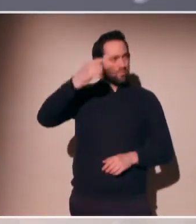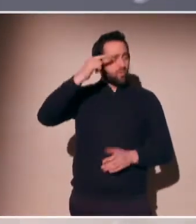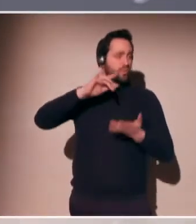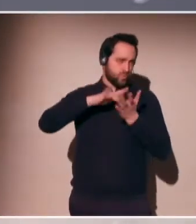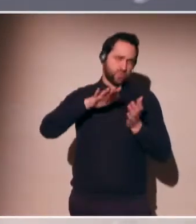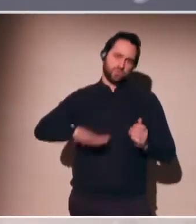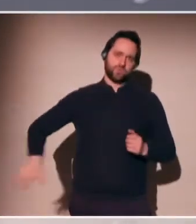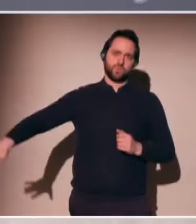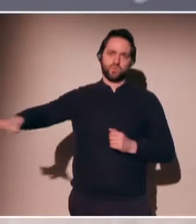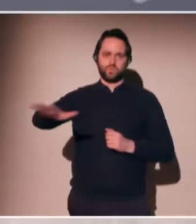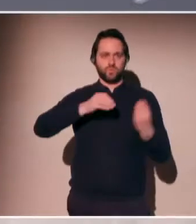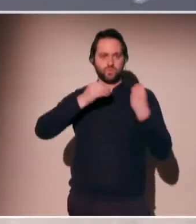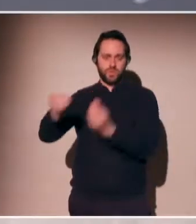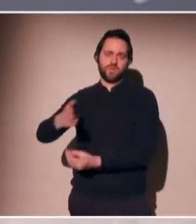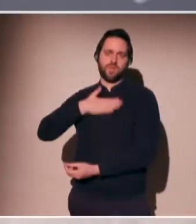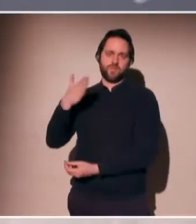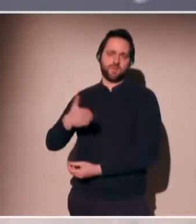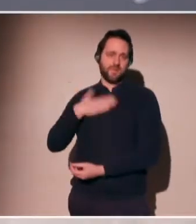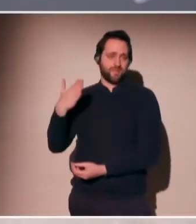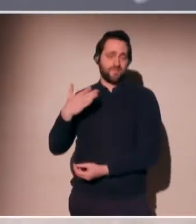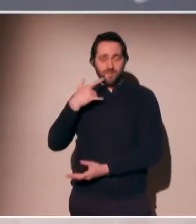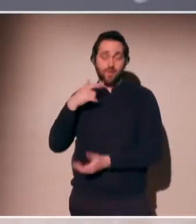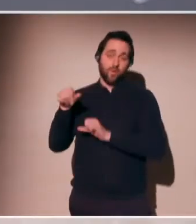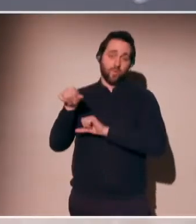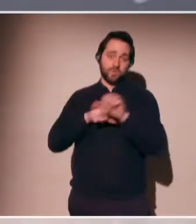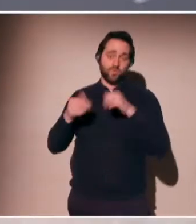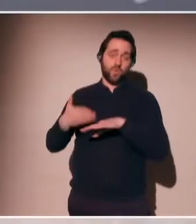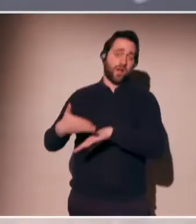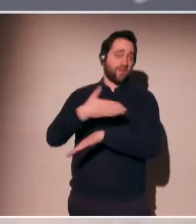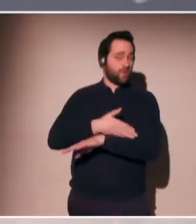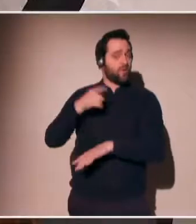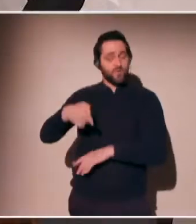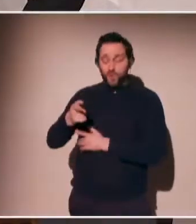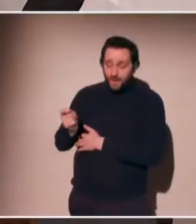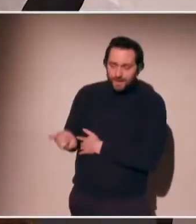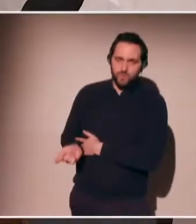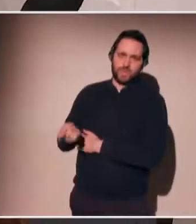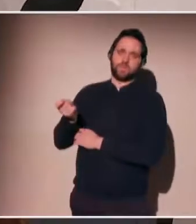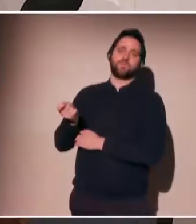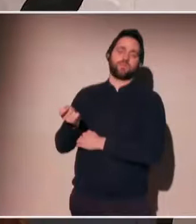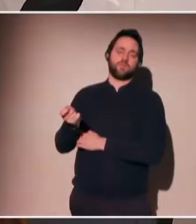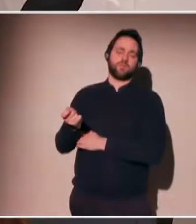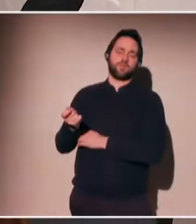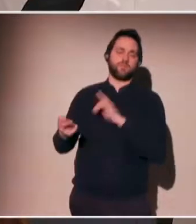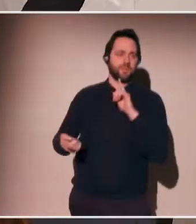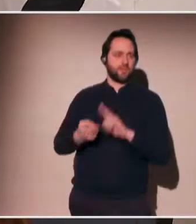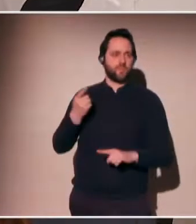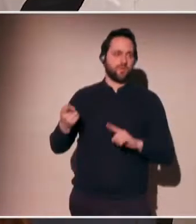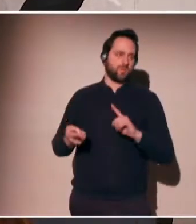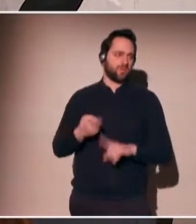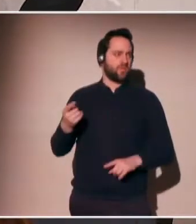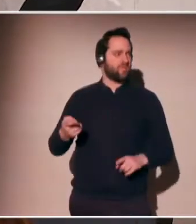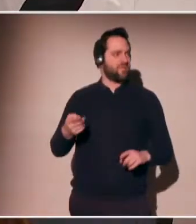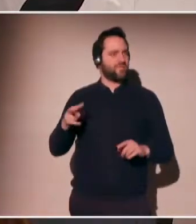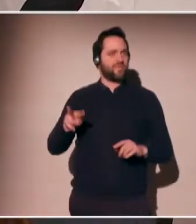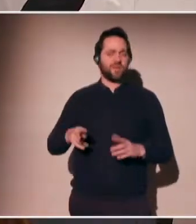nombre, ce qui nécessite sûrement un effort d'éducation absolument important. Pour le moment, la France fait quand